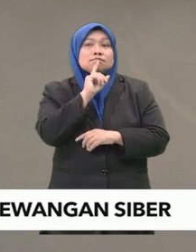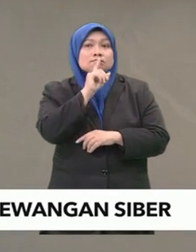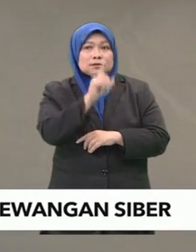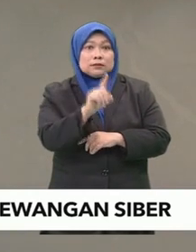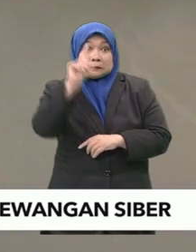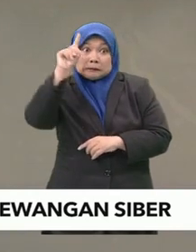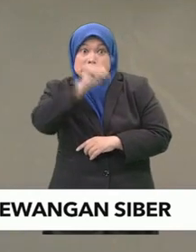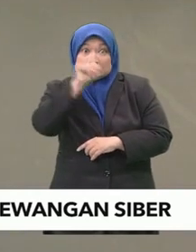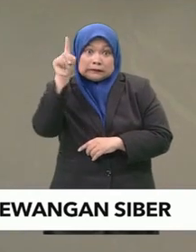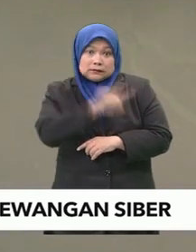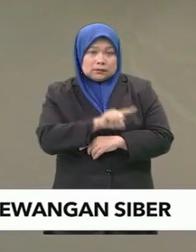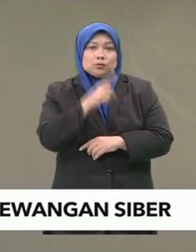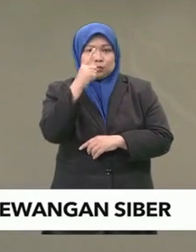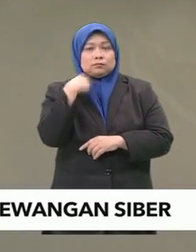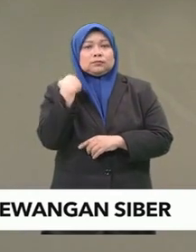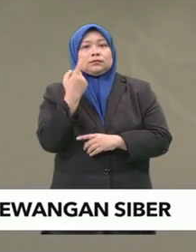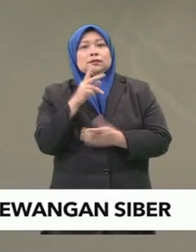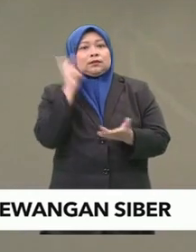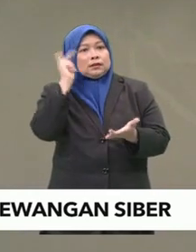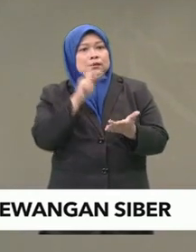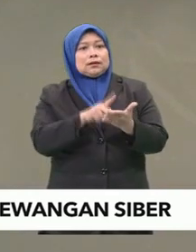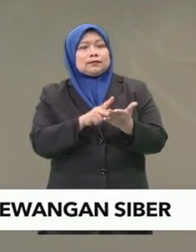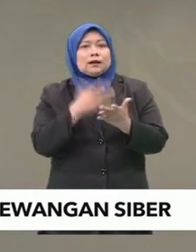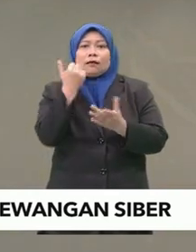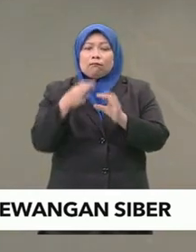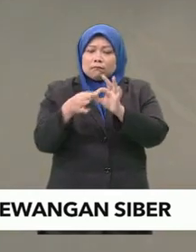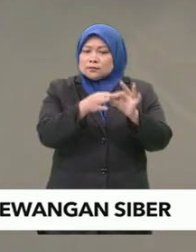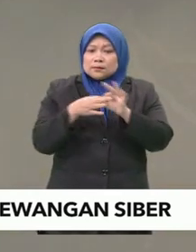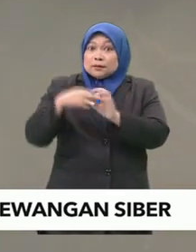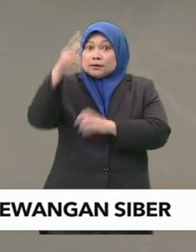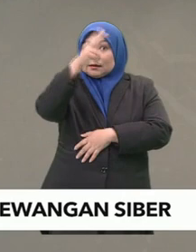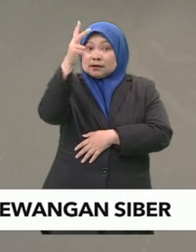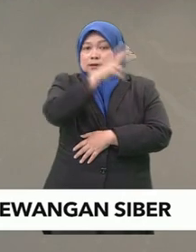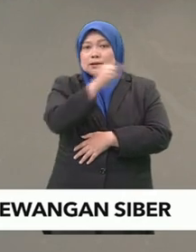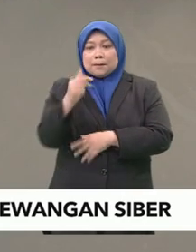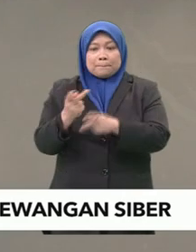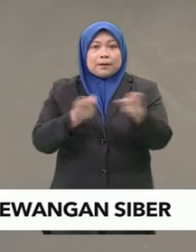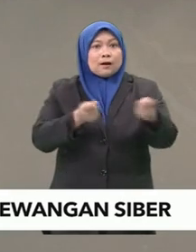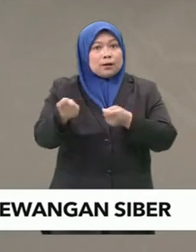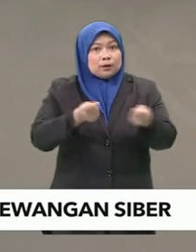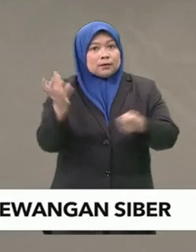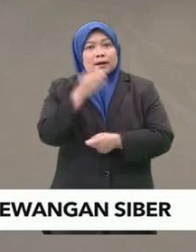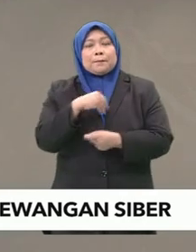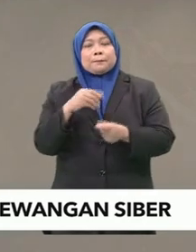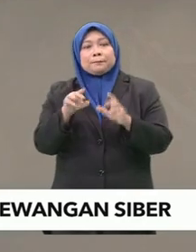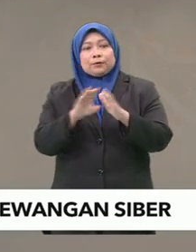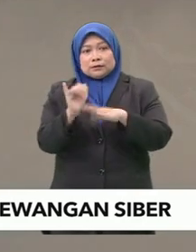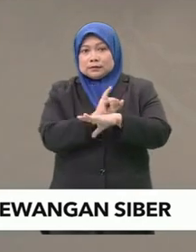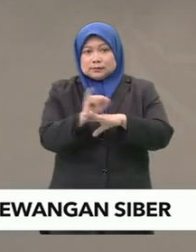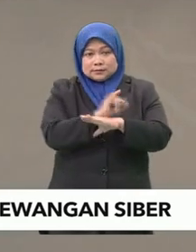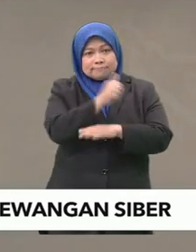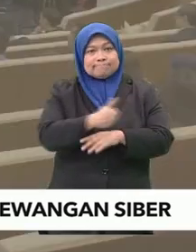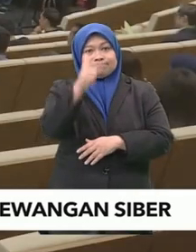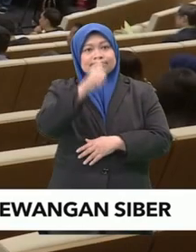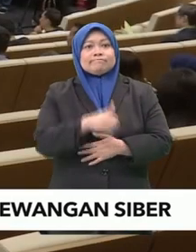critical untuk diperkenalkan di negara ini hasil kerjasama antara Kerajaan pengawal dan juga pemain industri